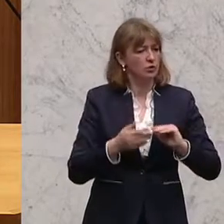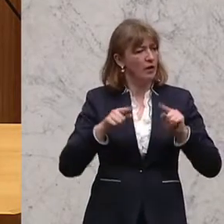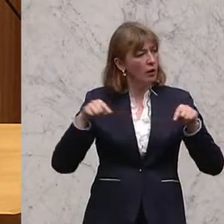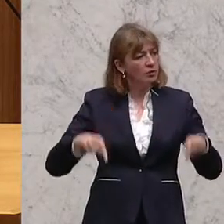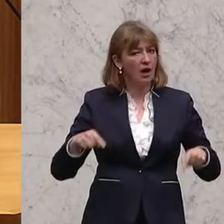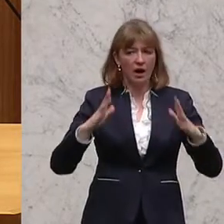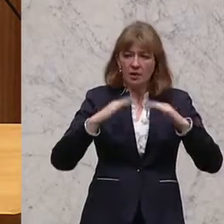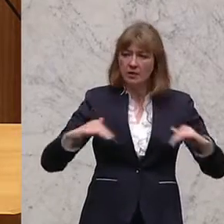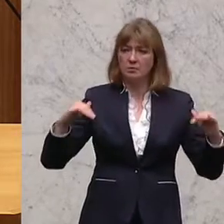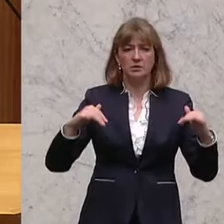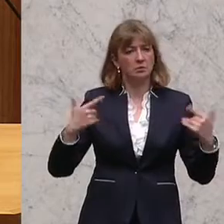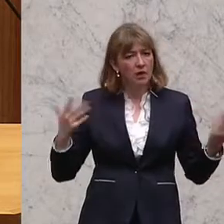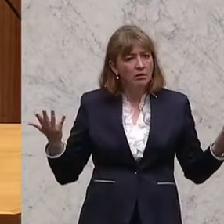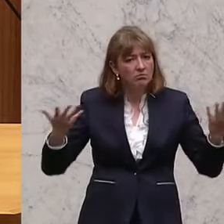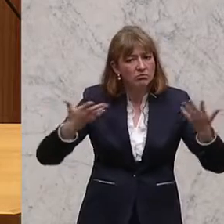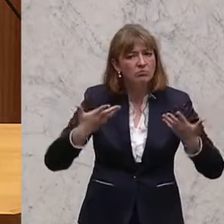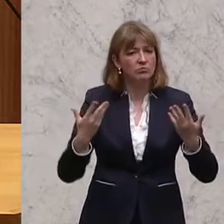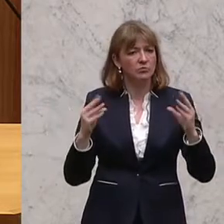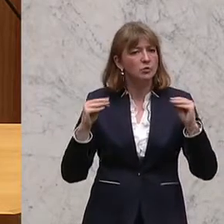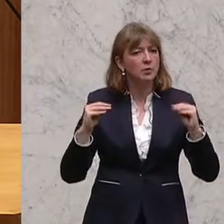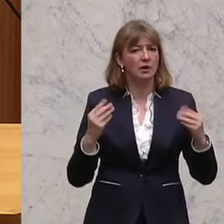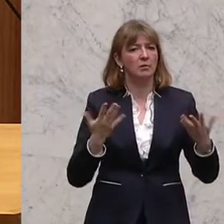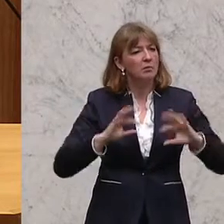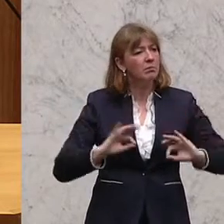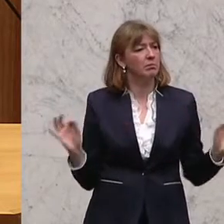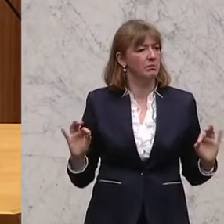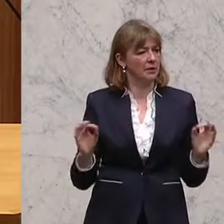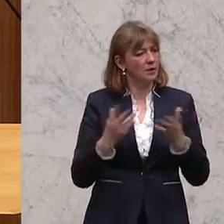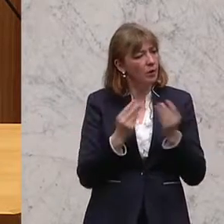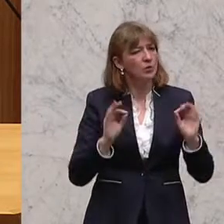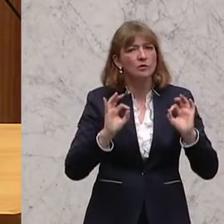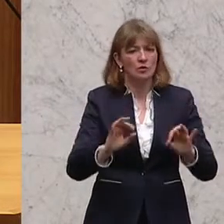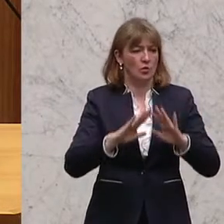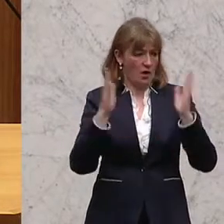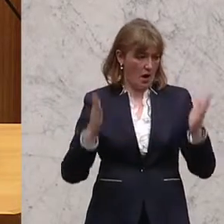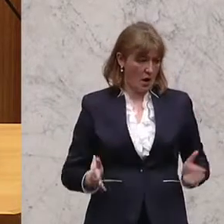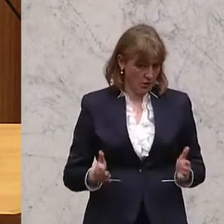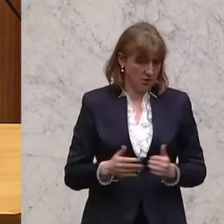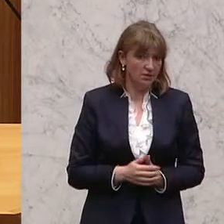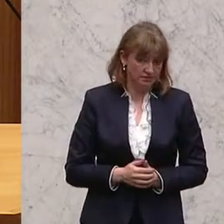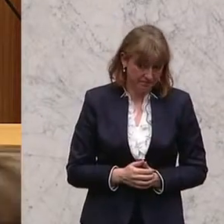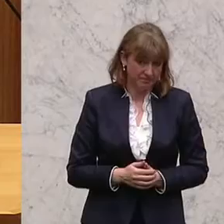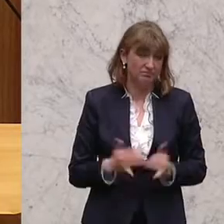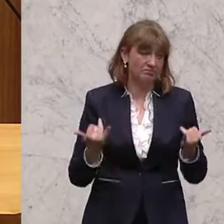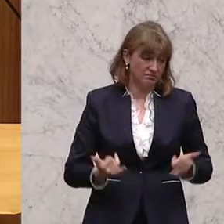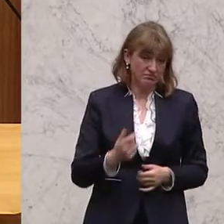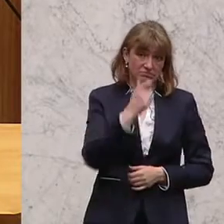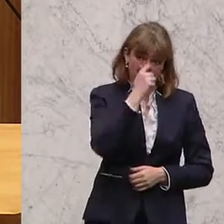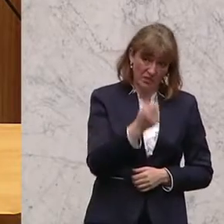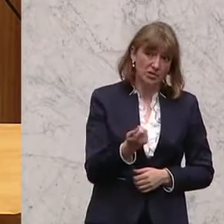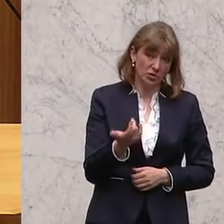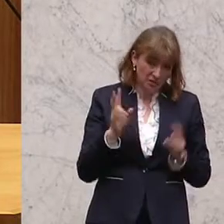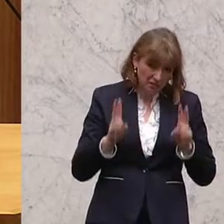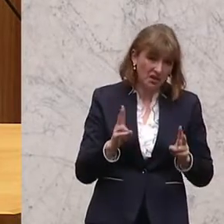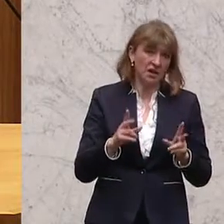Haus, hier im Parlament, auch aufeinander zuzugehen und auch wirklich die bestmögliche Lösung fürs Haus zu suchen. Jetzt auch die große Enttäuschung darüber. Reden wir mal